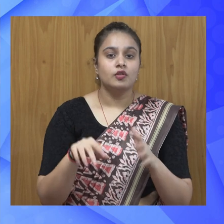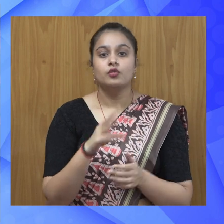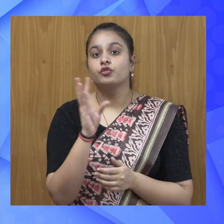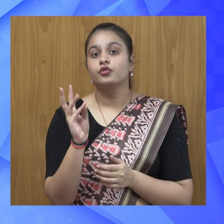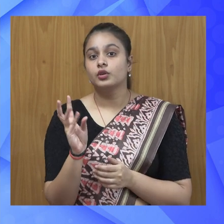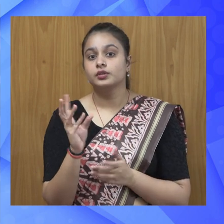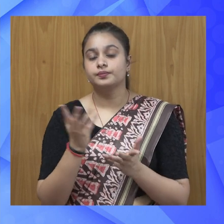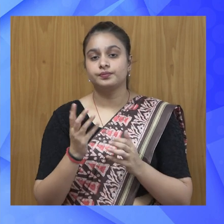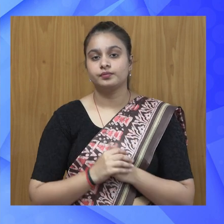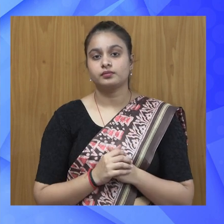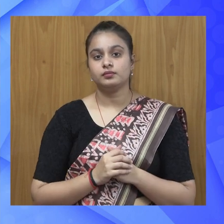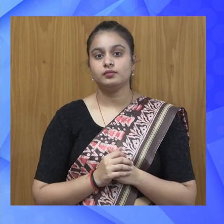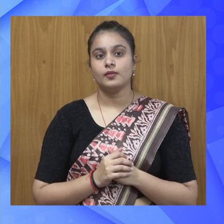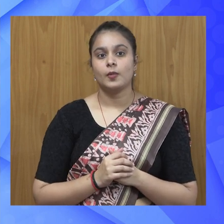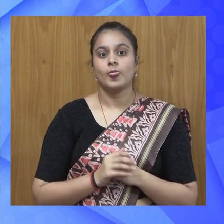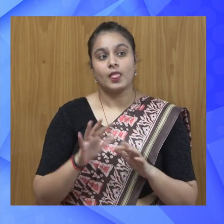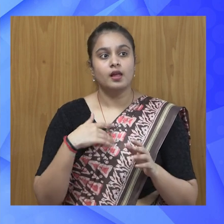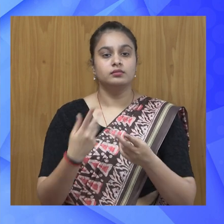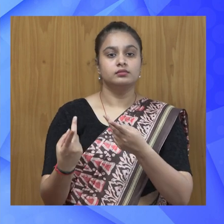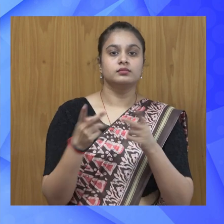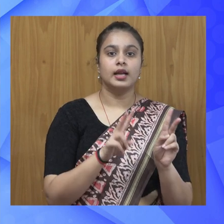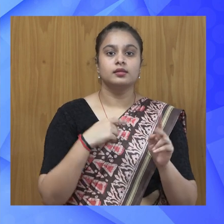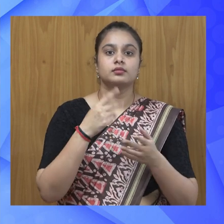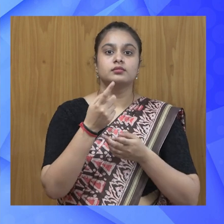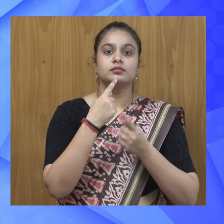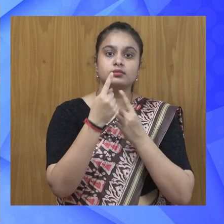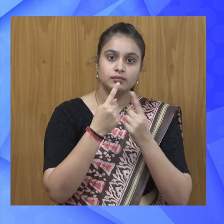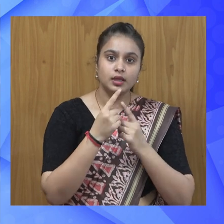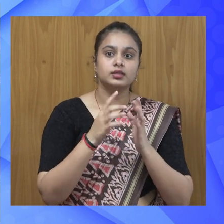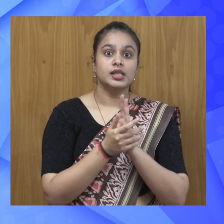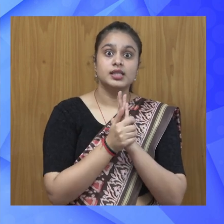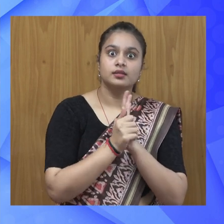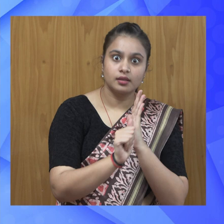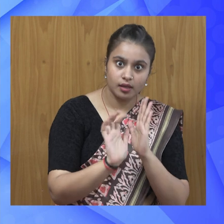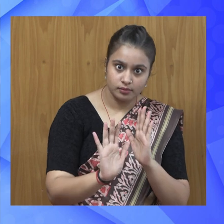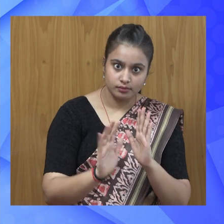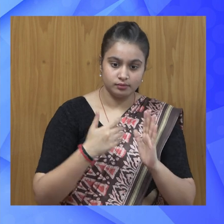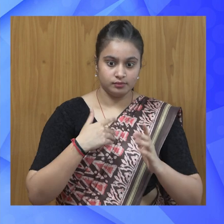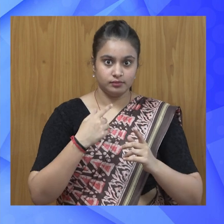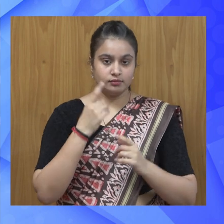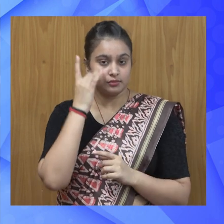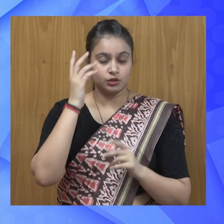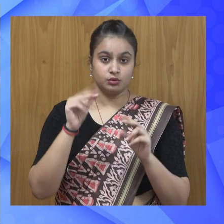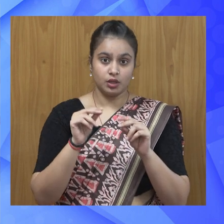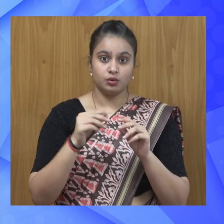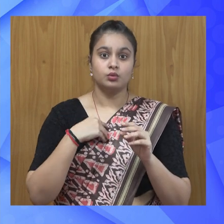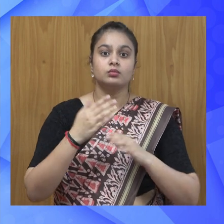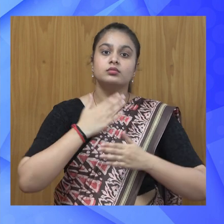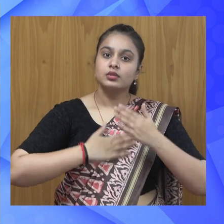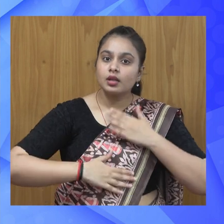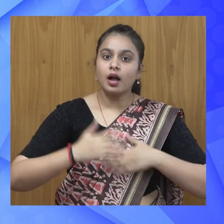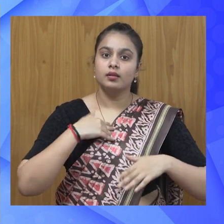ये है। और चौथा, उसमें यू कम बैक एंड टॉक अबाउट इट बट स्किलफुली, वापस आकर उसको करो, तो आपका जो गुस्सा है या